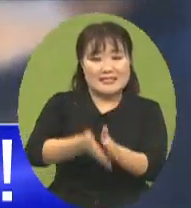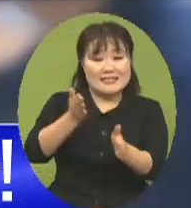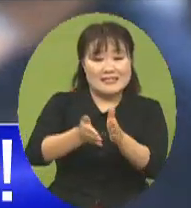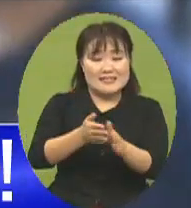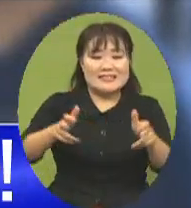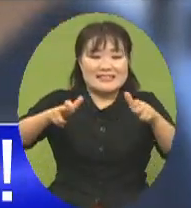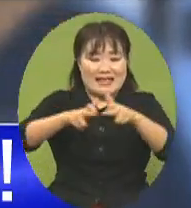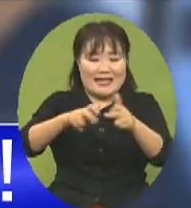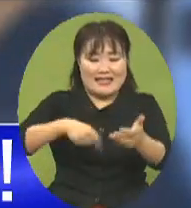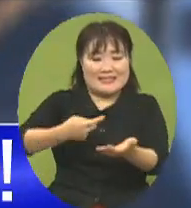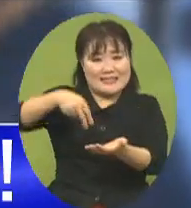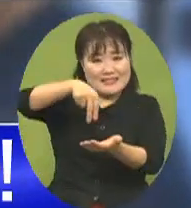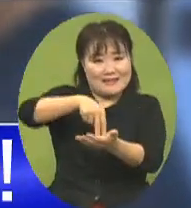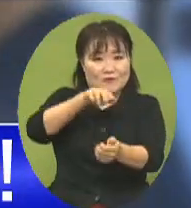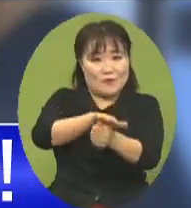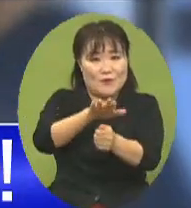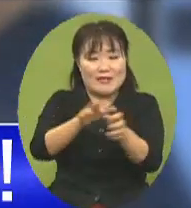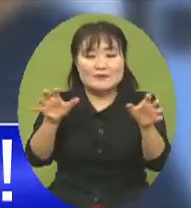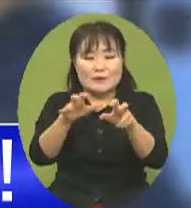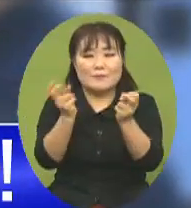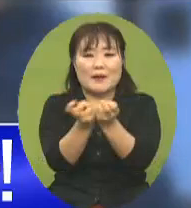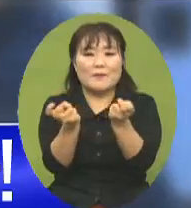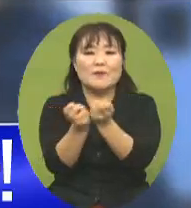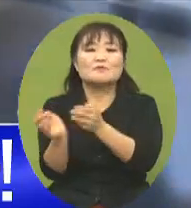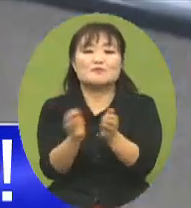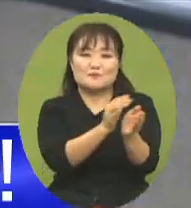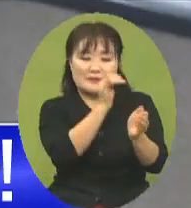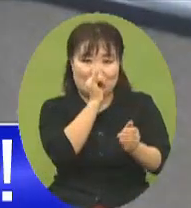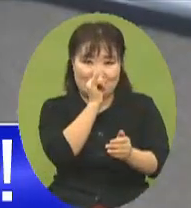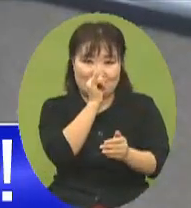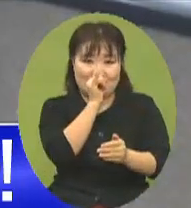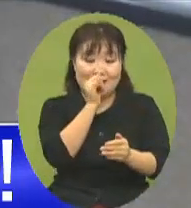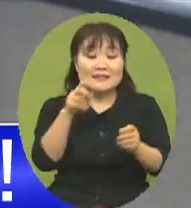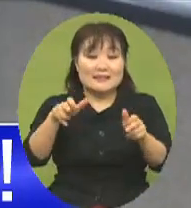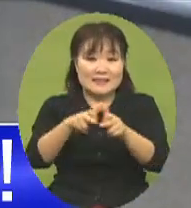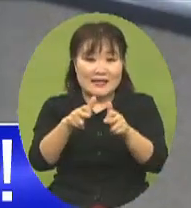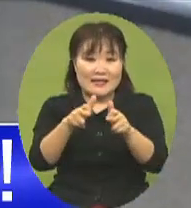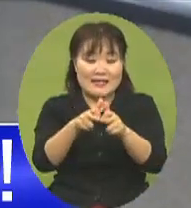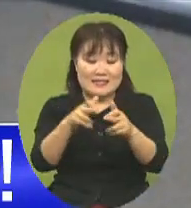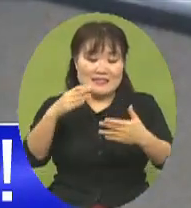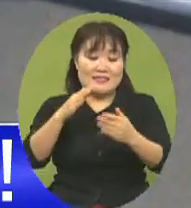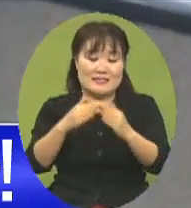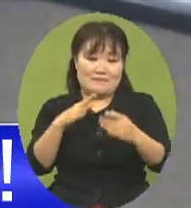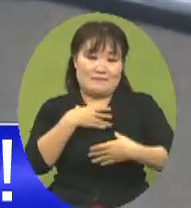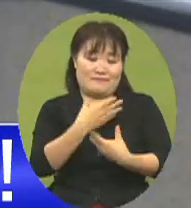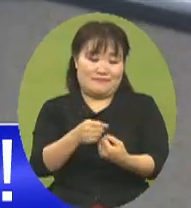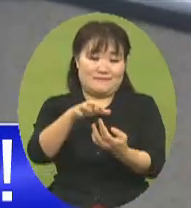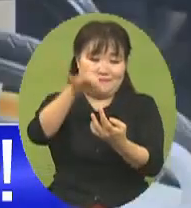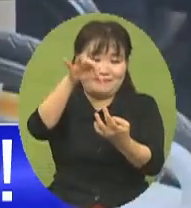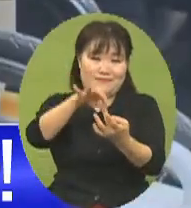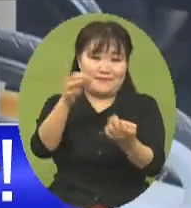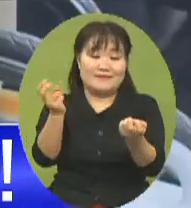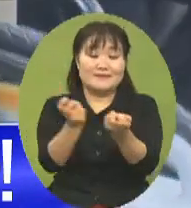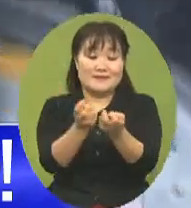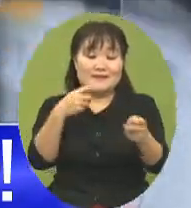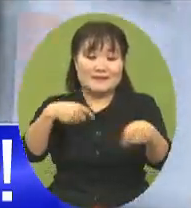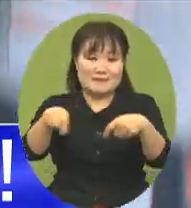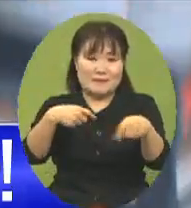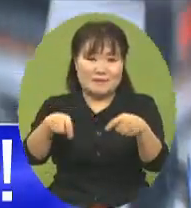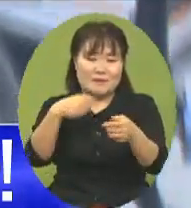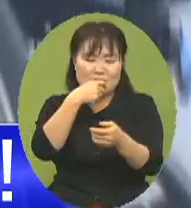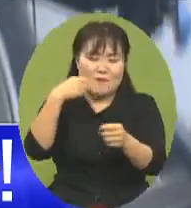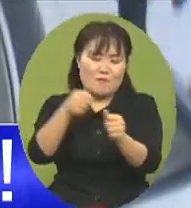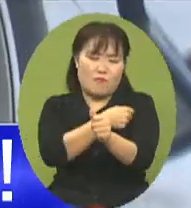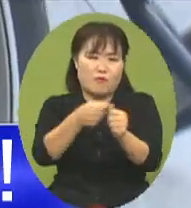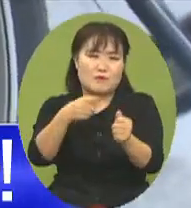부산시가 장애인의 자립을 돕기 위한 종합대책을 마련했습니다. 장애인 주거 안정 및 고용을 돕는 정책 및 폭력